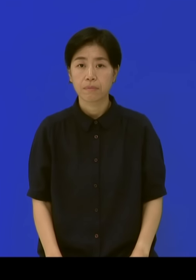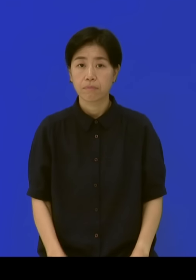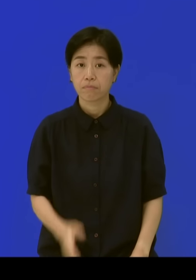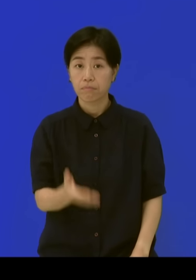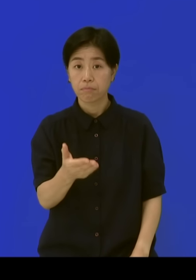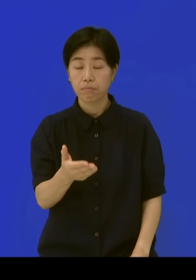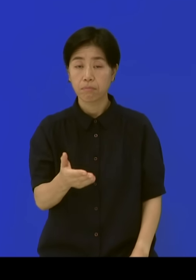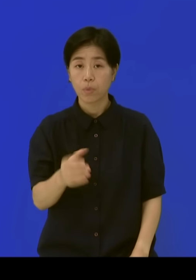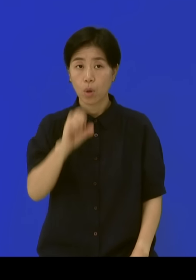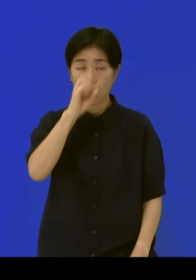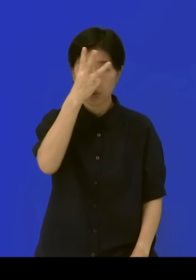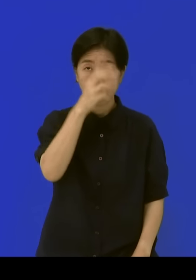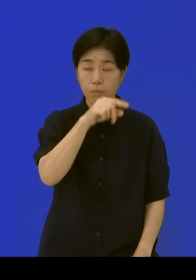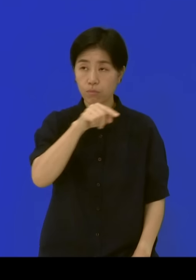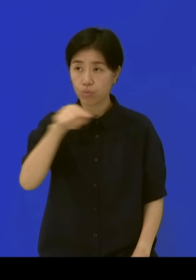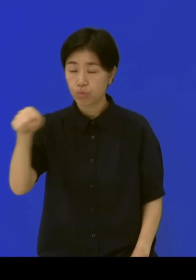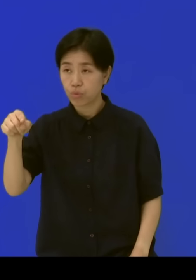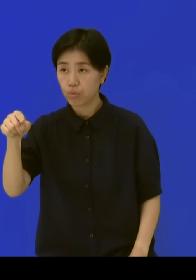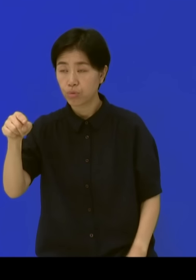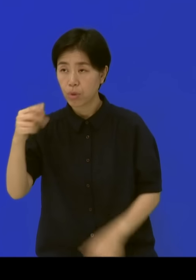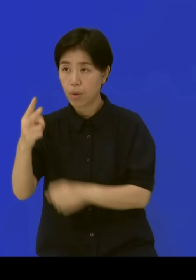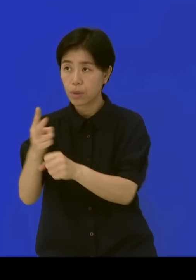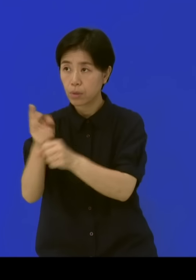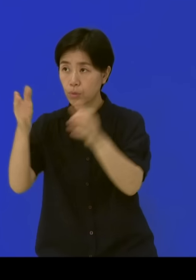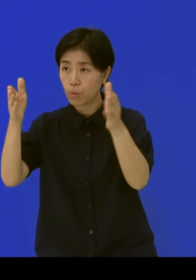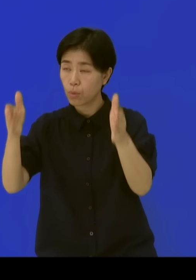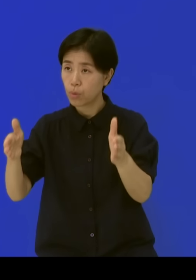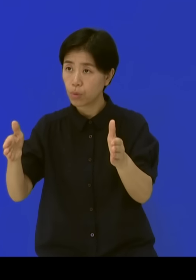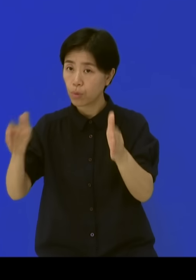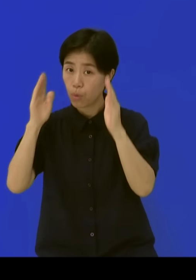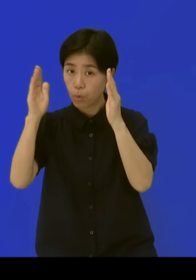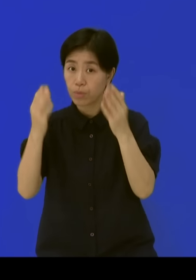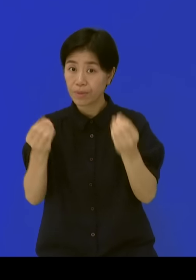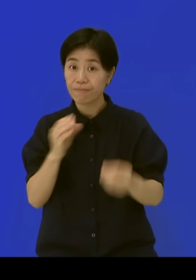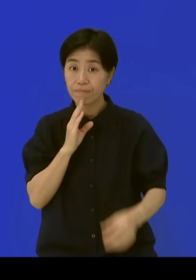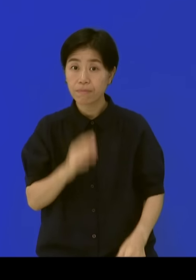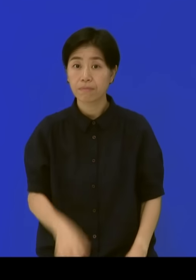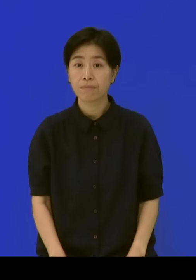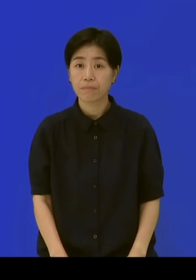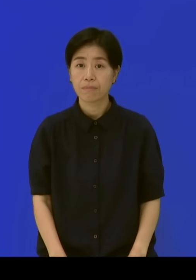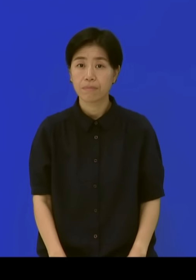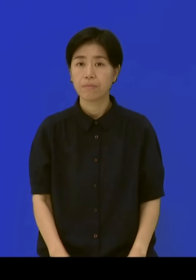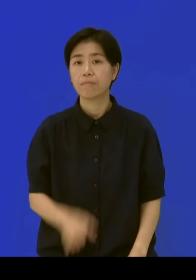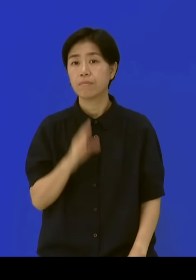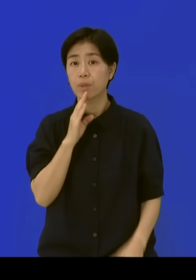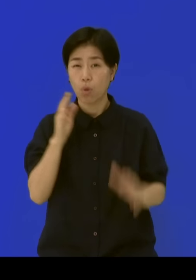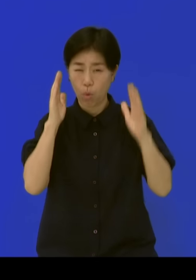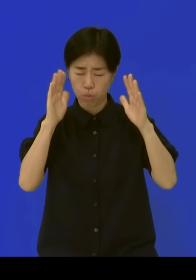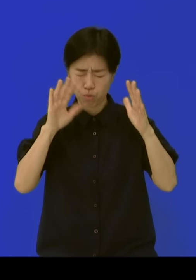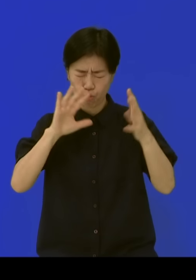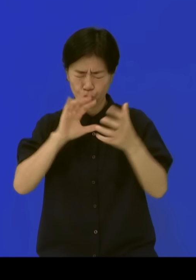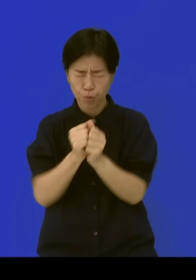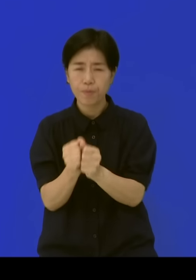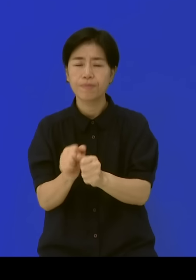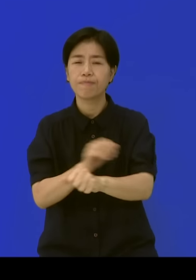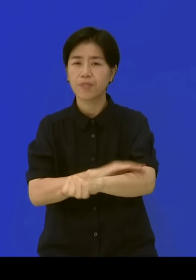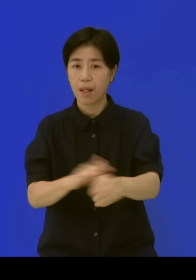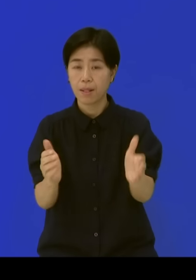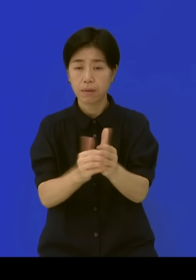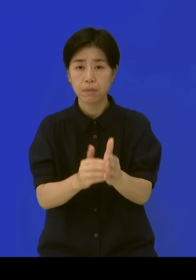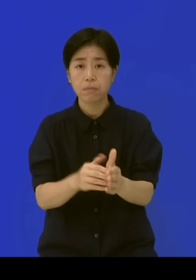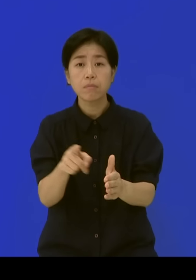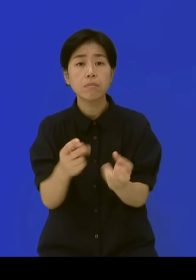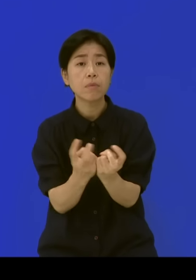제대로 공부한 게 이제 고3 때부터라고 하셨으니까 네, 어떻게 보면 되게 그죠? 압축적으로 압축적으로. 공부를 한 건데요. 그렇게 공부 잘할 수 있는 비결을 한